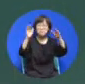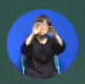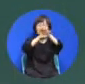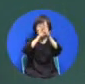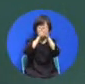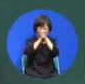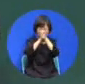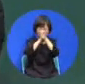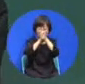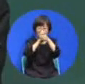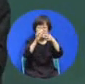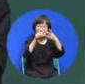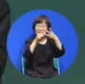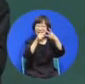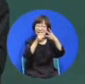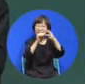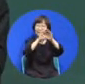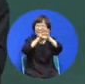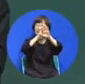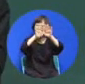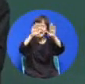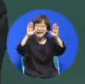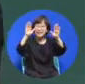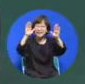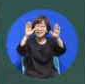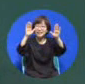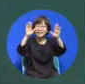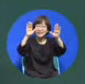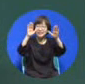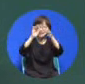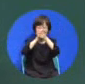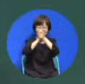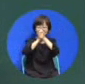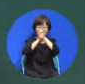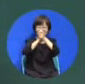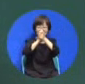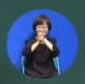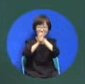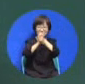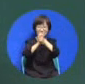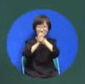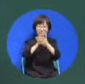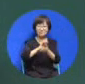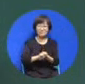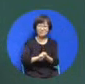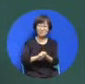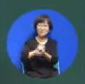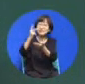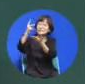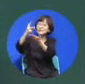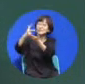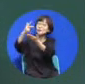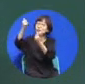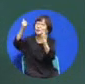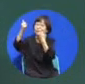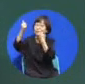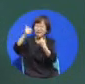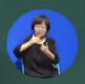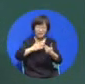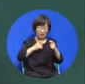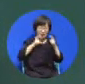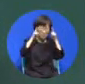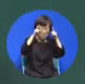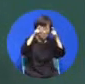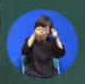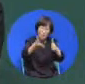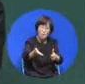시편 23편은 낮 시간입니다. Psalm 23 refers to the daytime. 물론 밤도 포함되어 있지만은 여호와가 나의 목자시니 내가